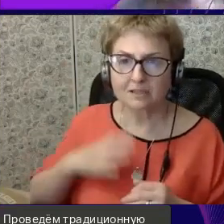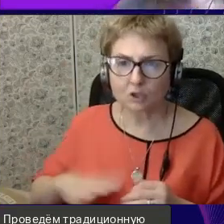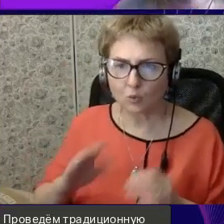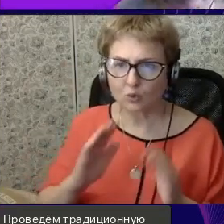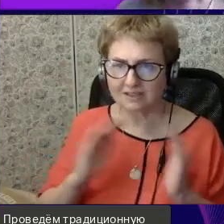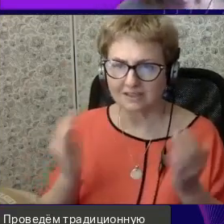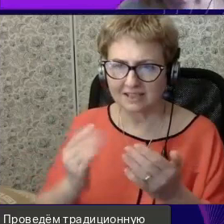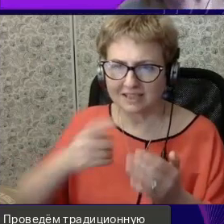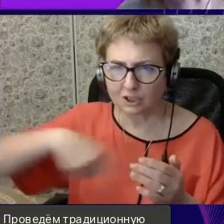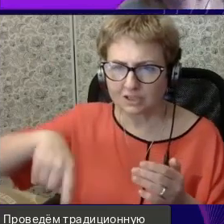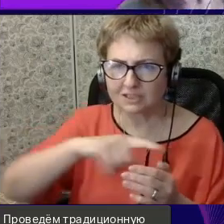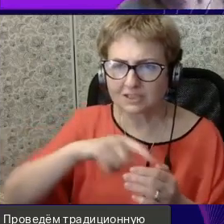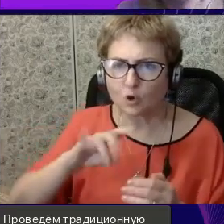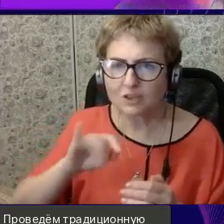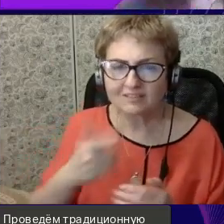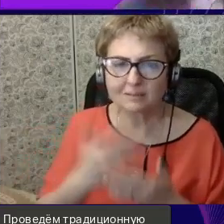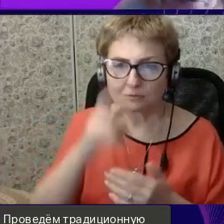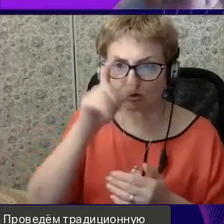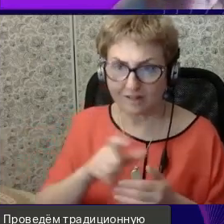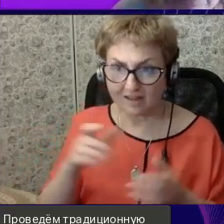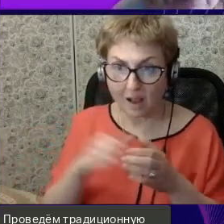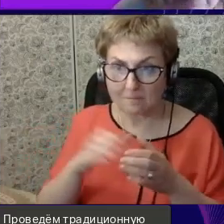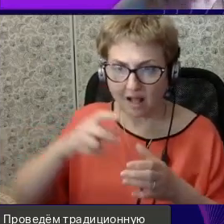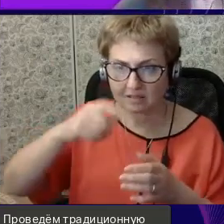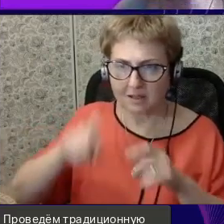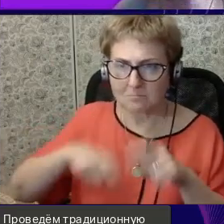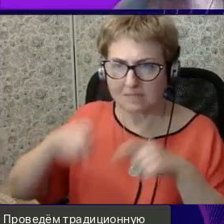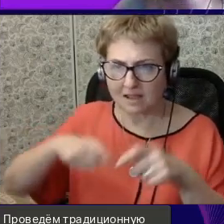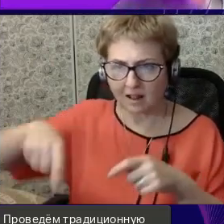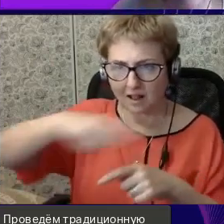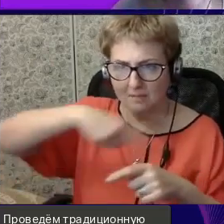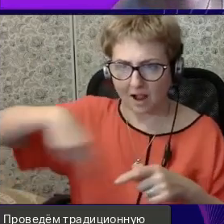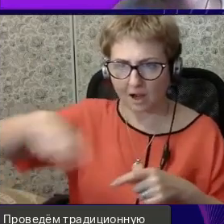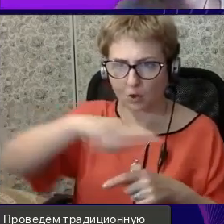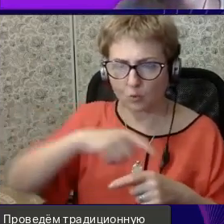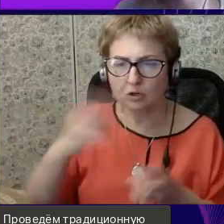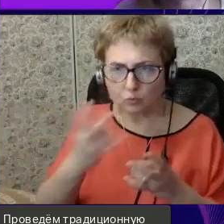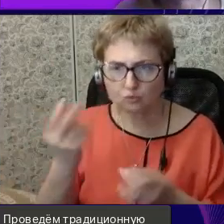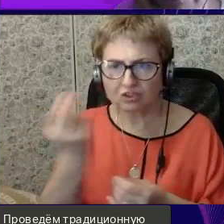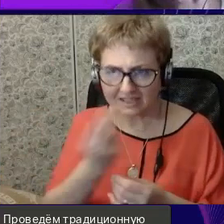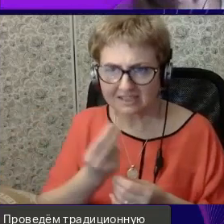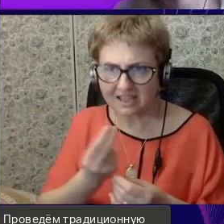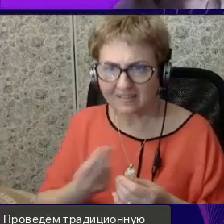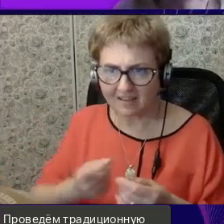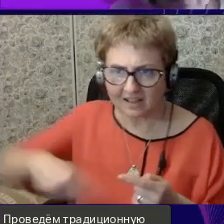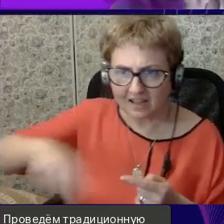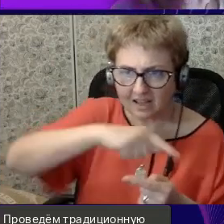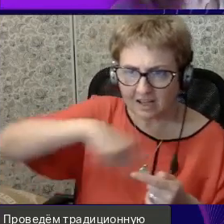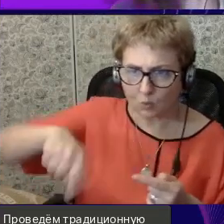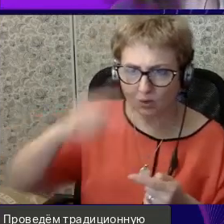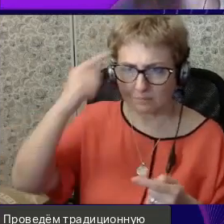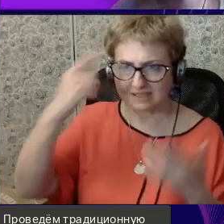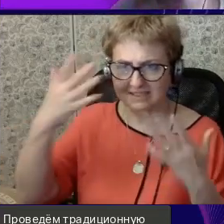зрения наших студентов. Пространство приходится зонировать, то есть чтобы человек, допустим, команда бегала по кругу